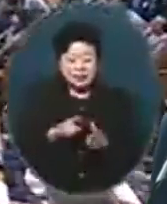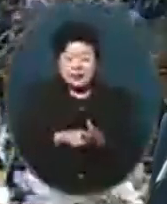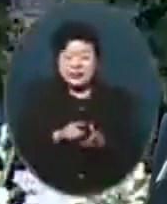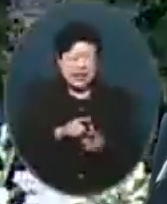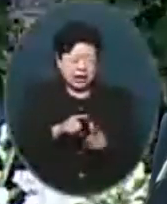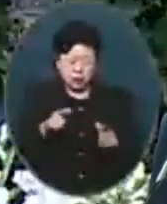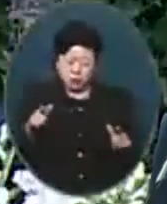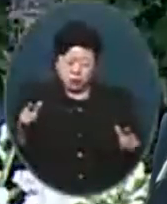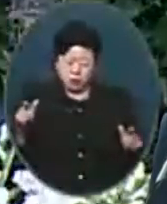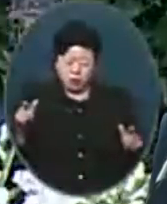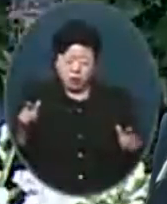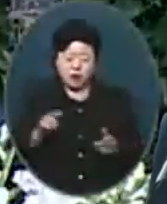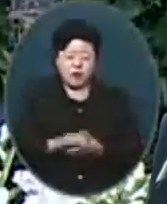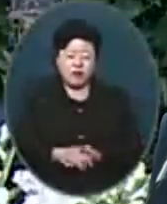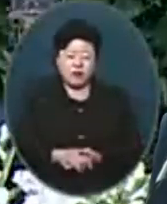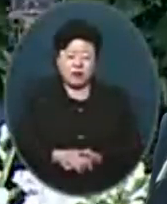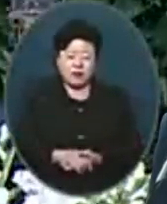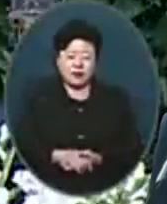않고